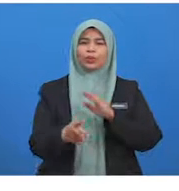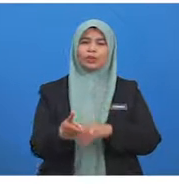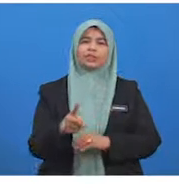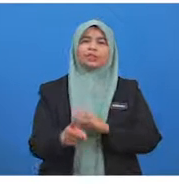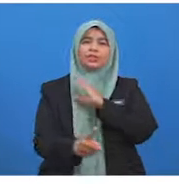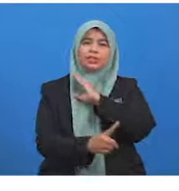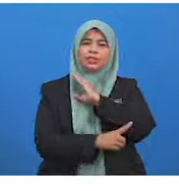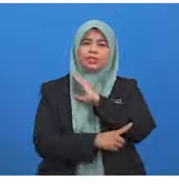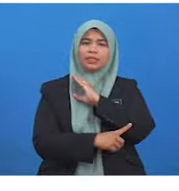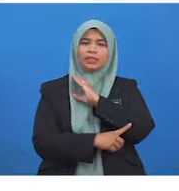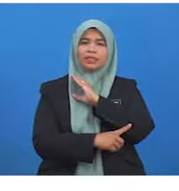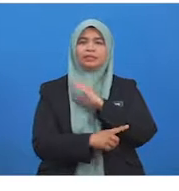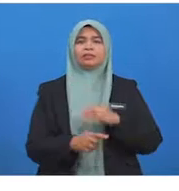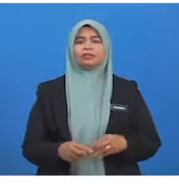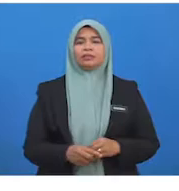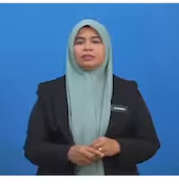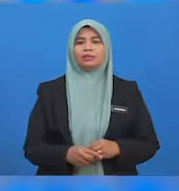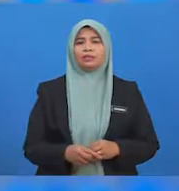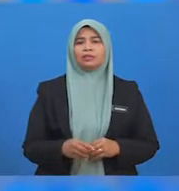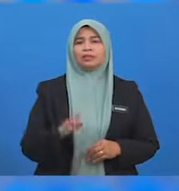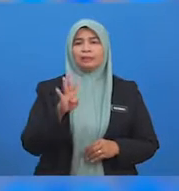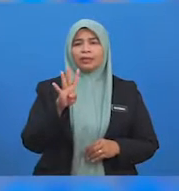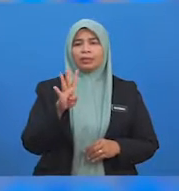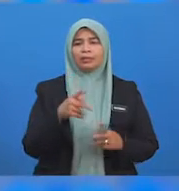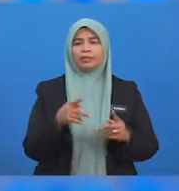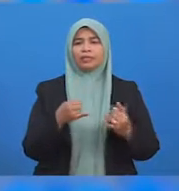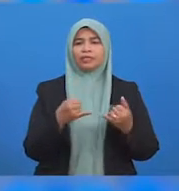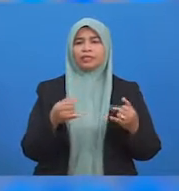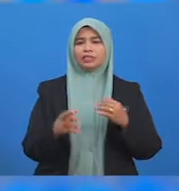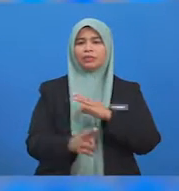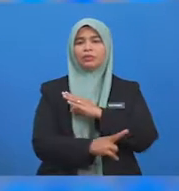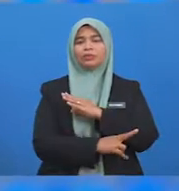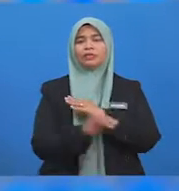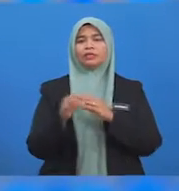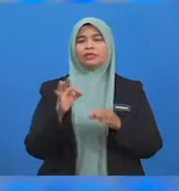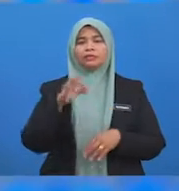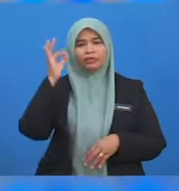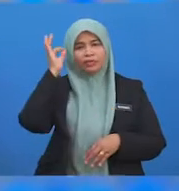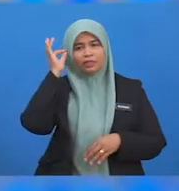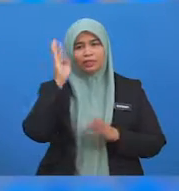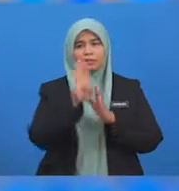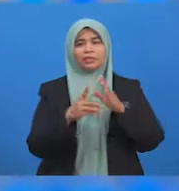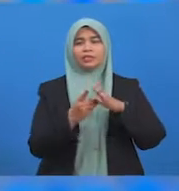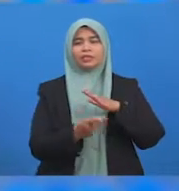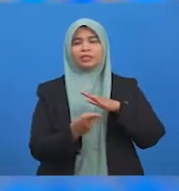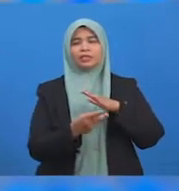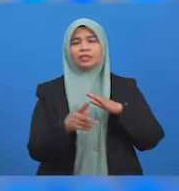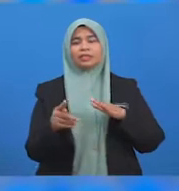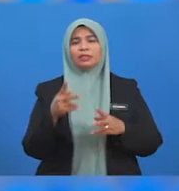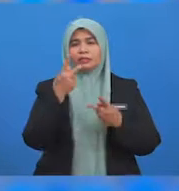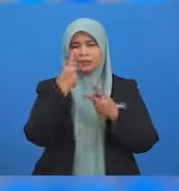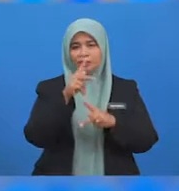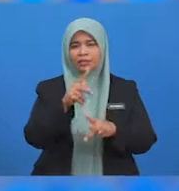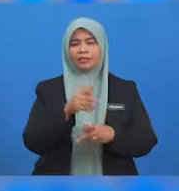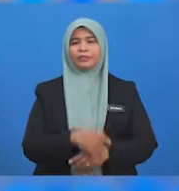berdasarkan budi bicara pemerintah. Baiklah murid-murid, untuk melaksanakan hukuman takzir